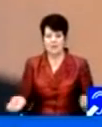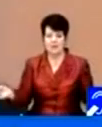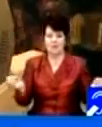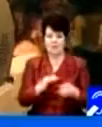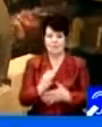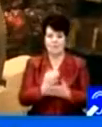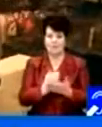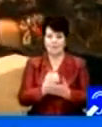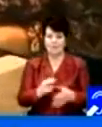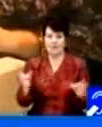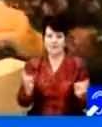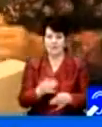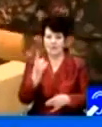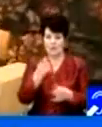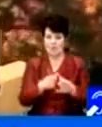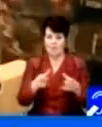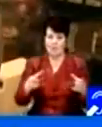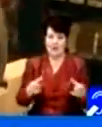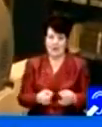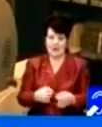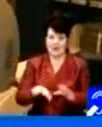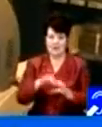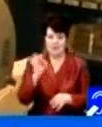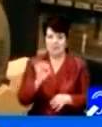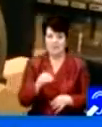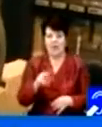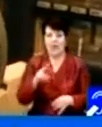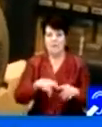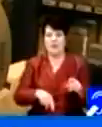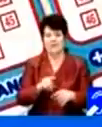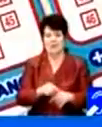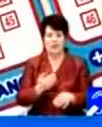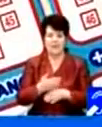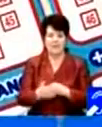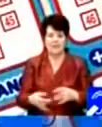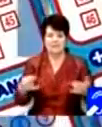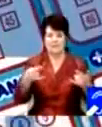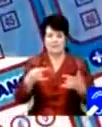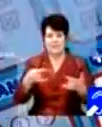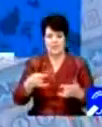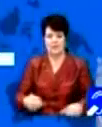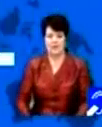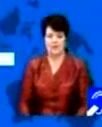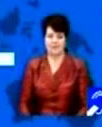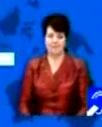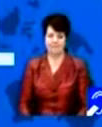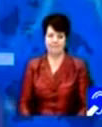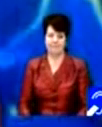fondurilor necesare. Cât costă un bilet pentru loteria patrimoniului, vă spunem mai târziu în telejurnal.